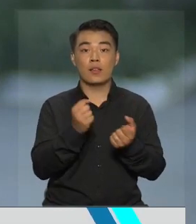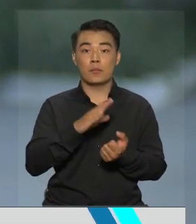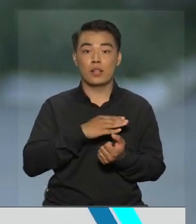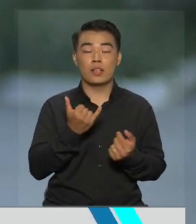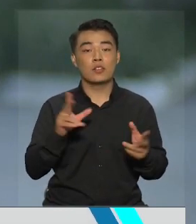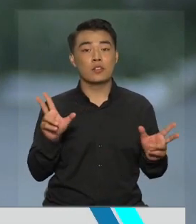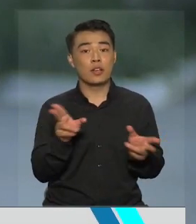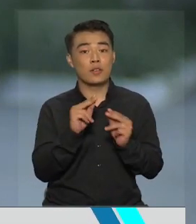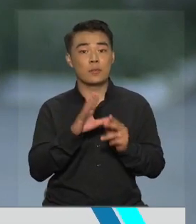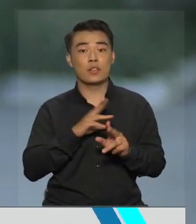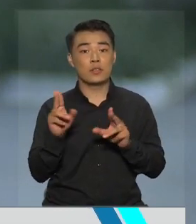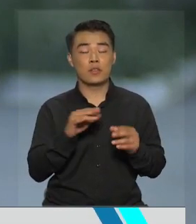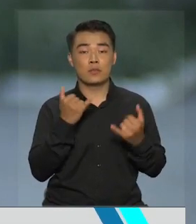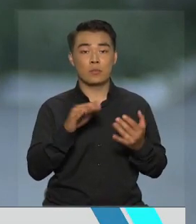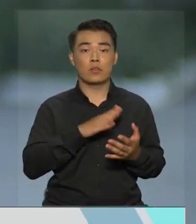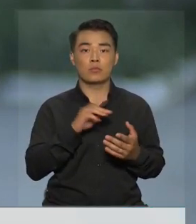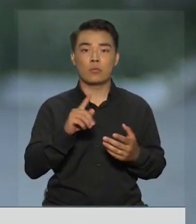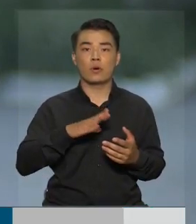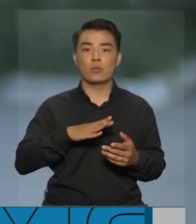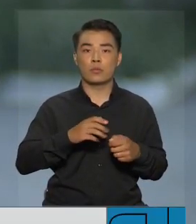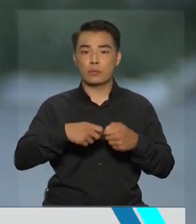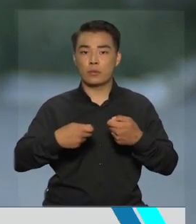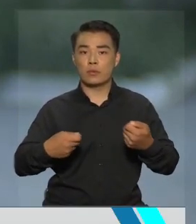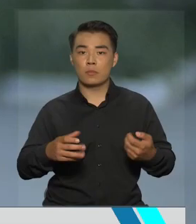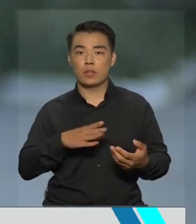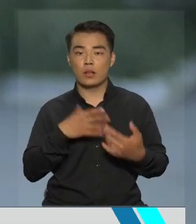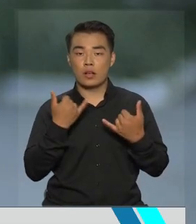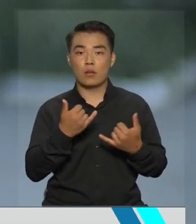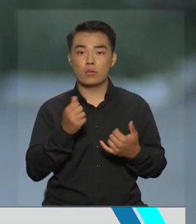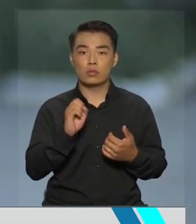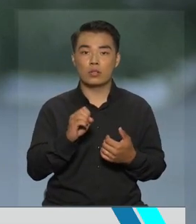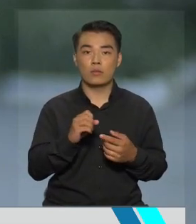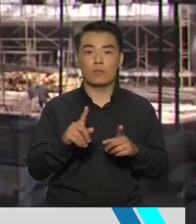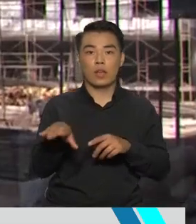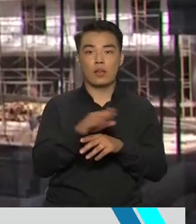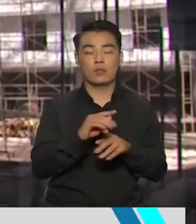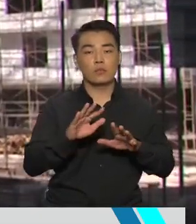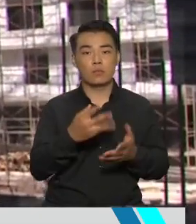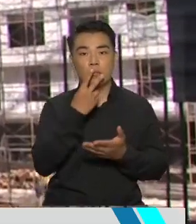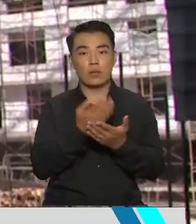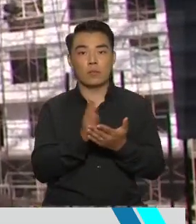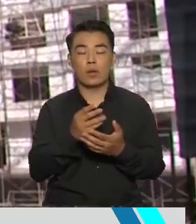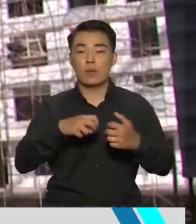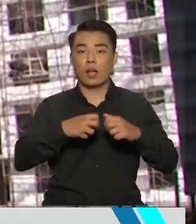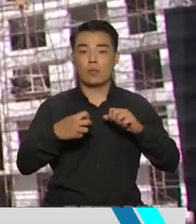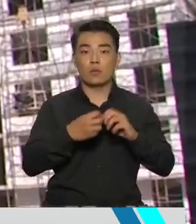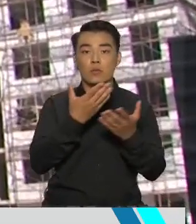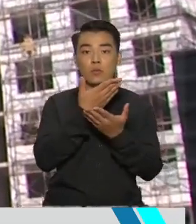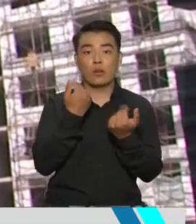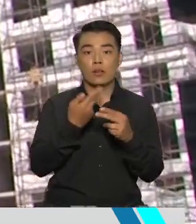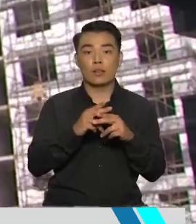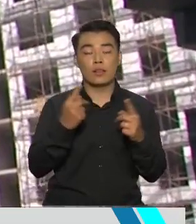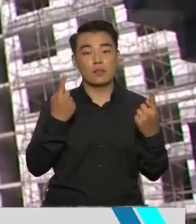счастью не было предела, но потом что-то затормозилось, и вот на протяжении года я в подвешенном состоянии. Проблему с отсутствием должной